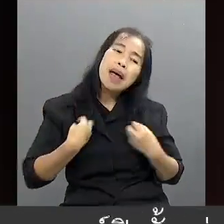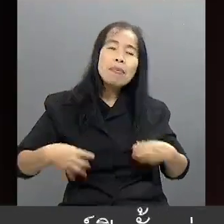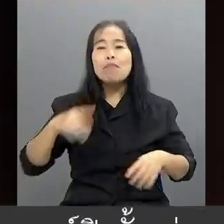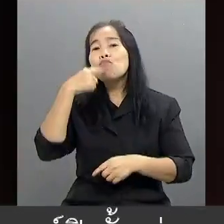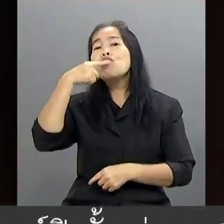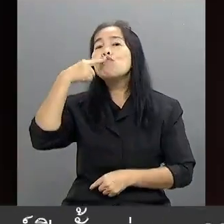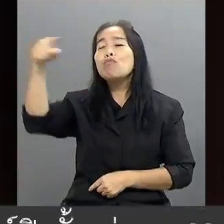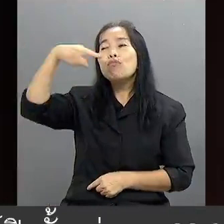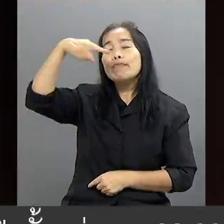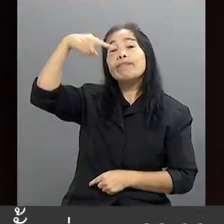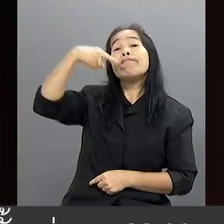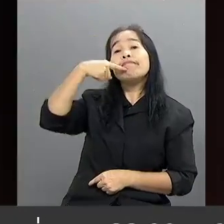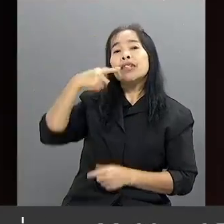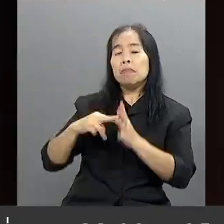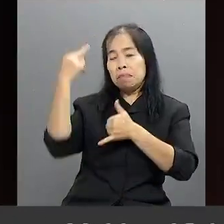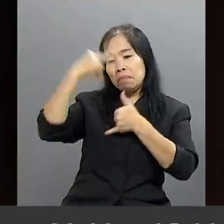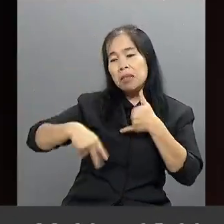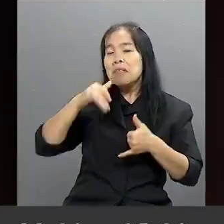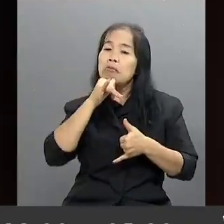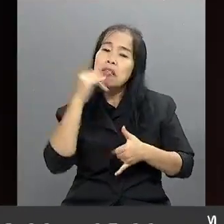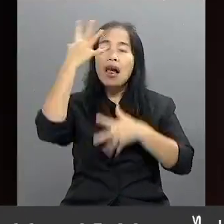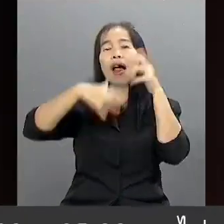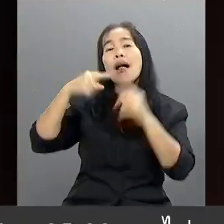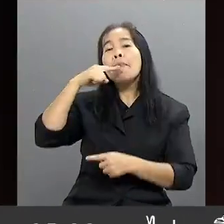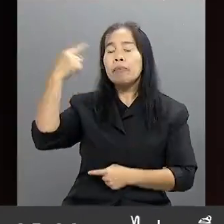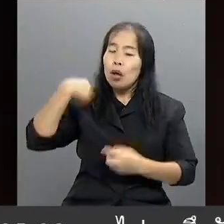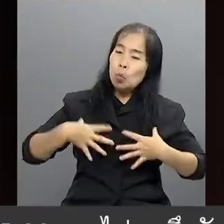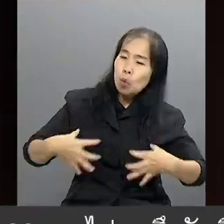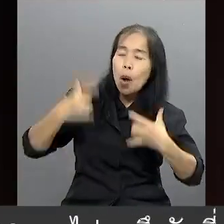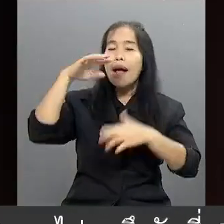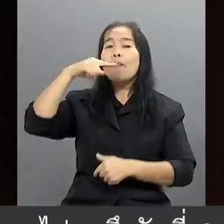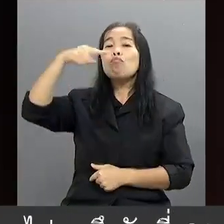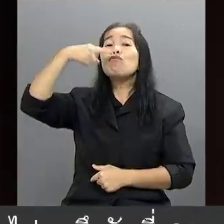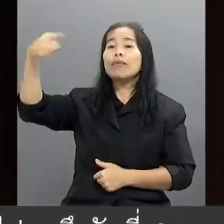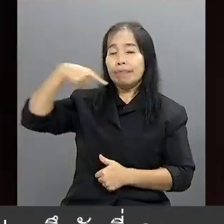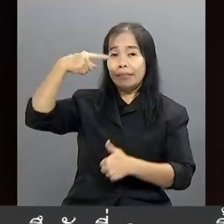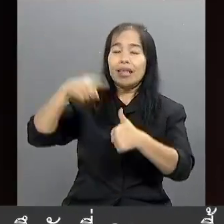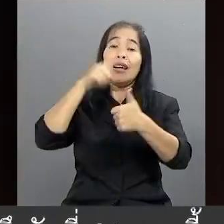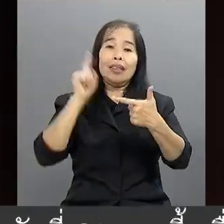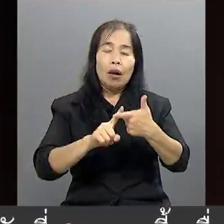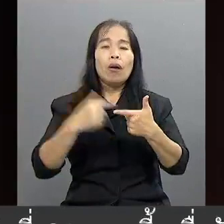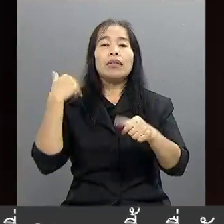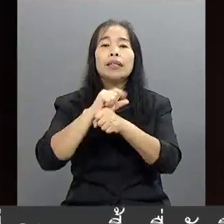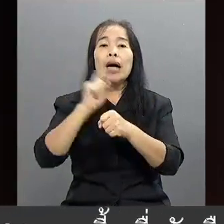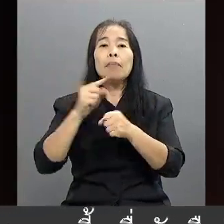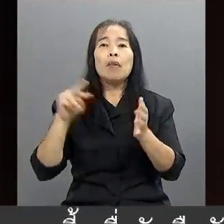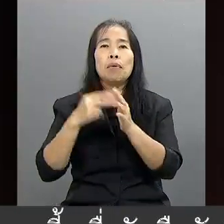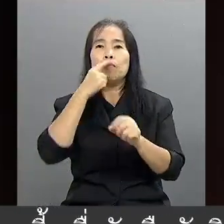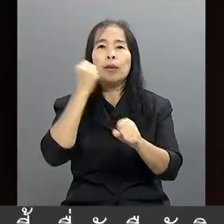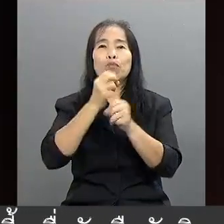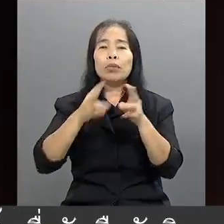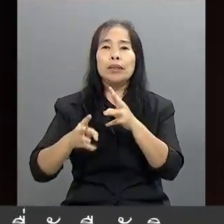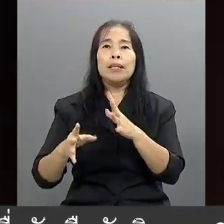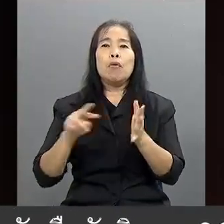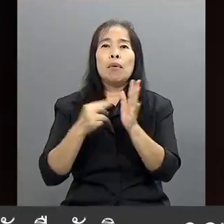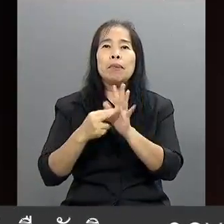วิพากษ์วิจารณ์รูปร่างหน้าตาส่อไปในทางลามกอนาจารที่สองก็คือล่วงละเมิดทางเพศด้วยการกระทำที่ไม่ถูกเนื้อต้องตัวก็